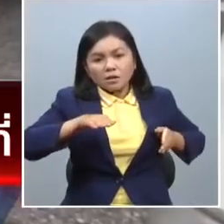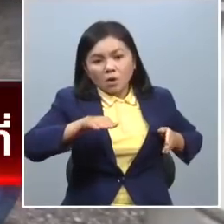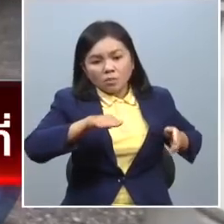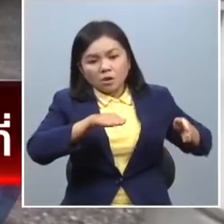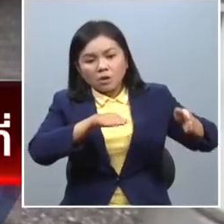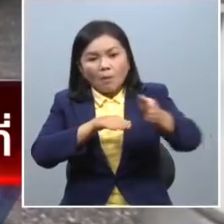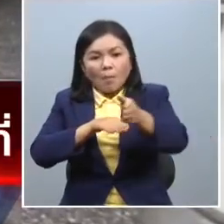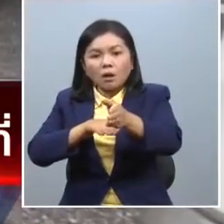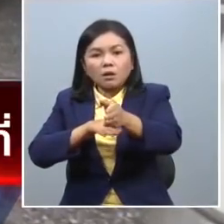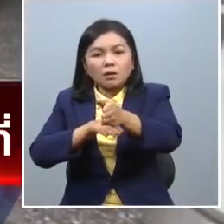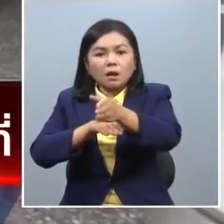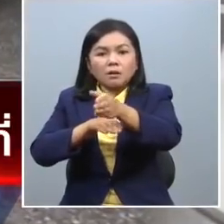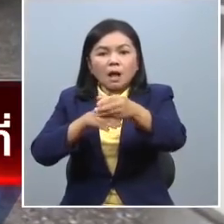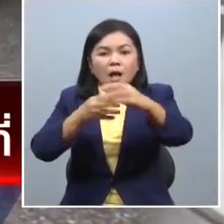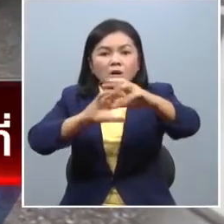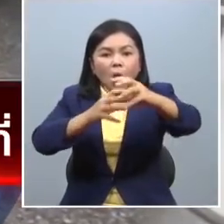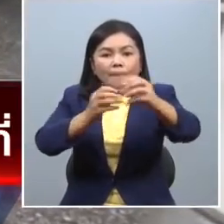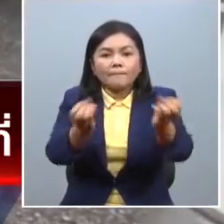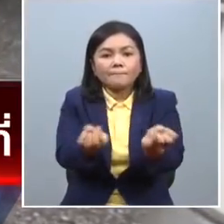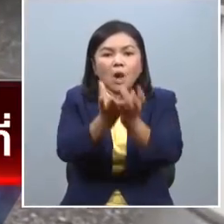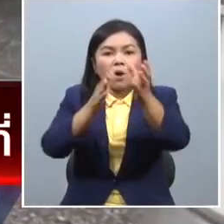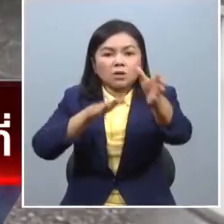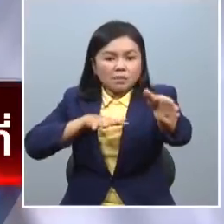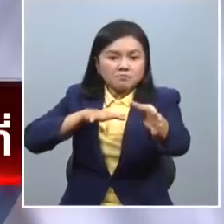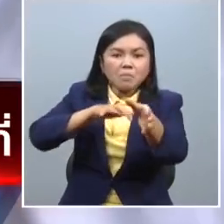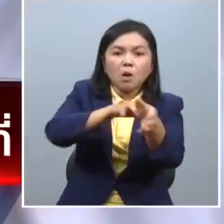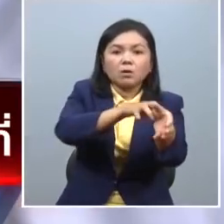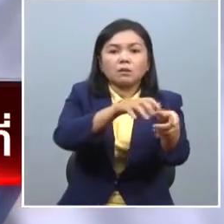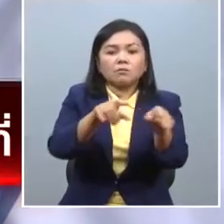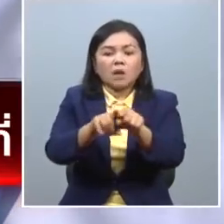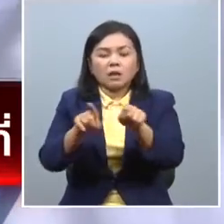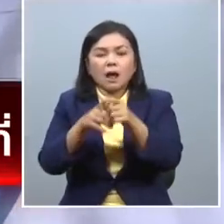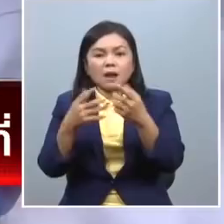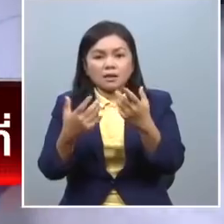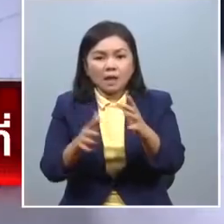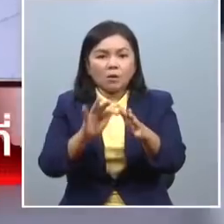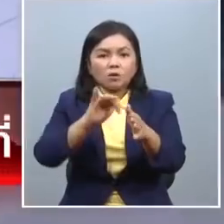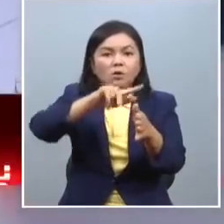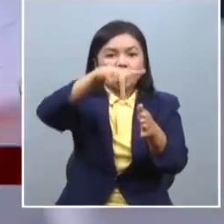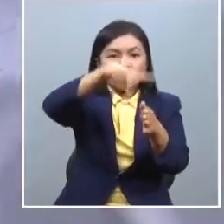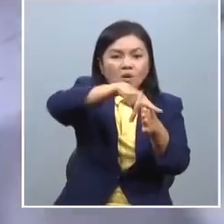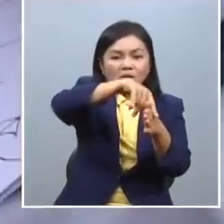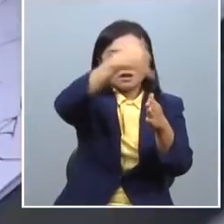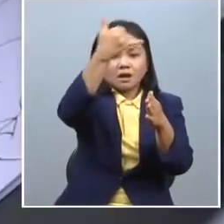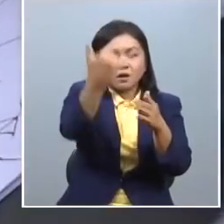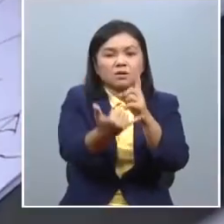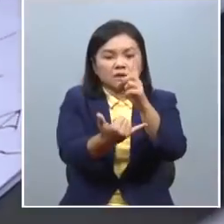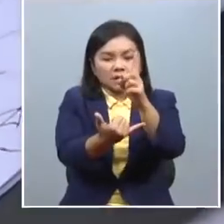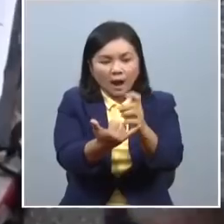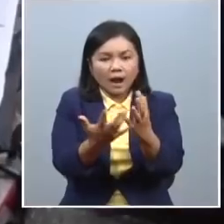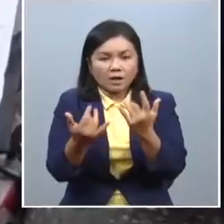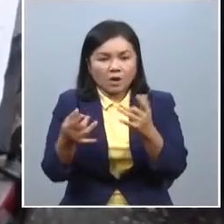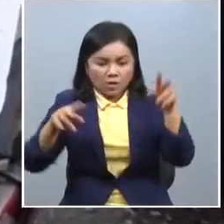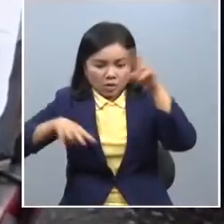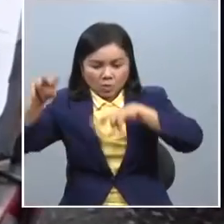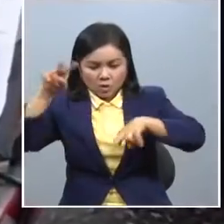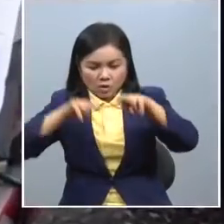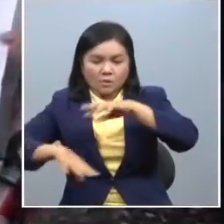ถจักรยานยนต์เกิดยางแตกทำให้รถเสียหลักชนเข้าอย่างจังเบื้องต้นตำรวจภูธรเมืองหนองคายกำลังรวบรวมหลักฐานเพื่อตรวจสอบหาสาเหตุที่แน่ชั